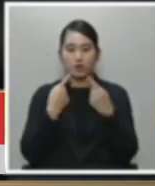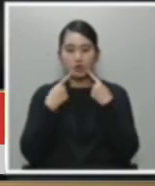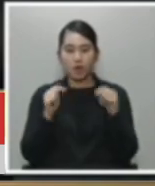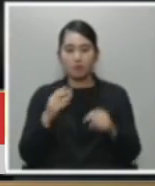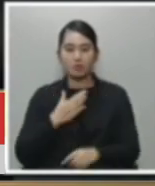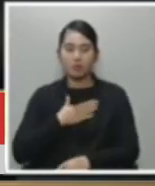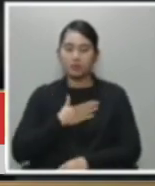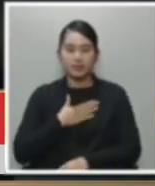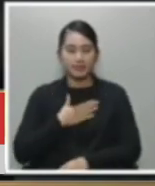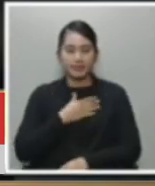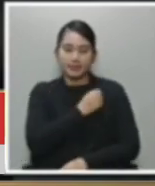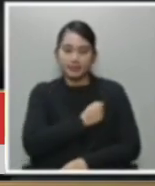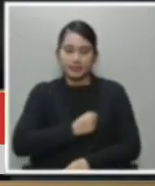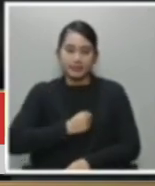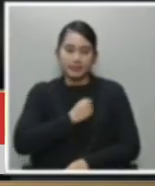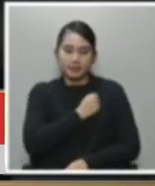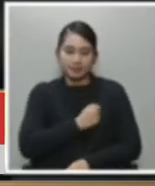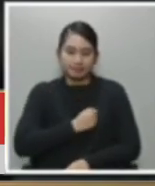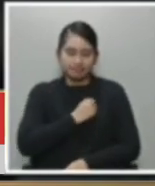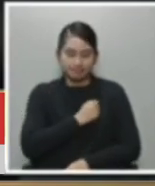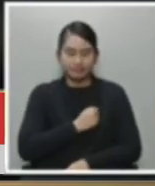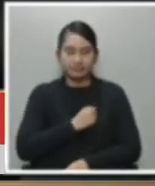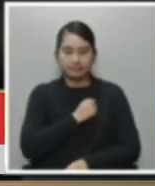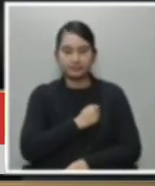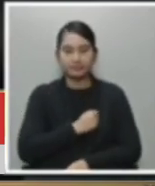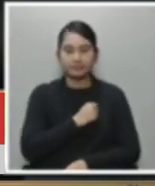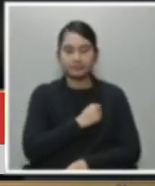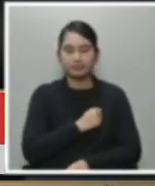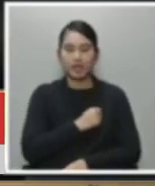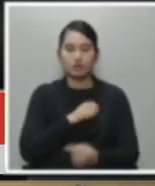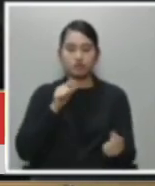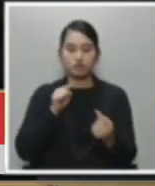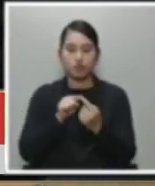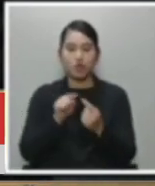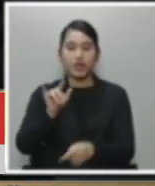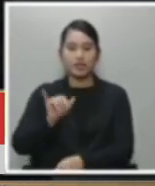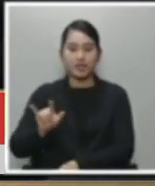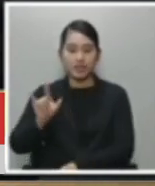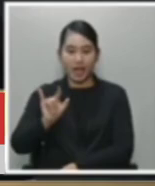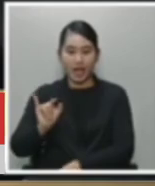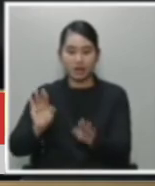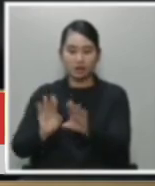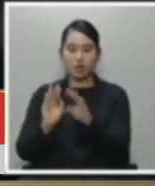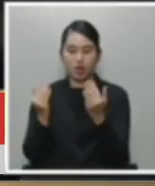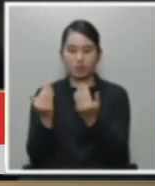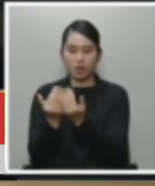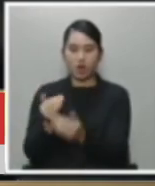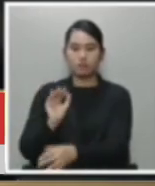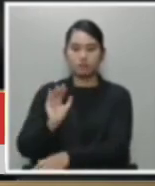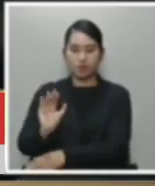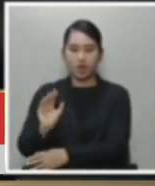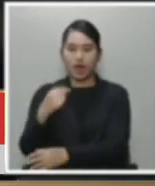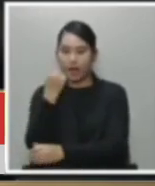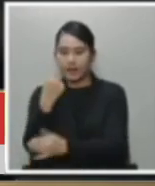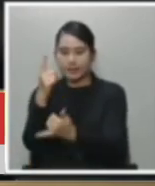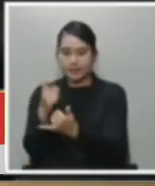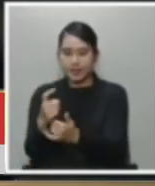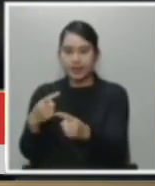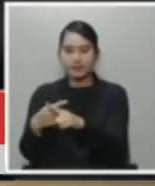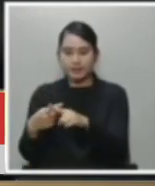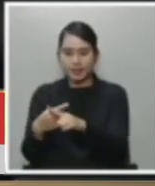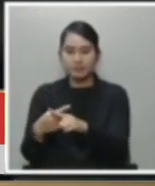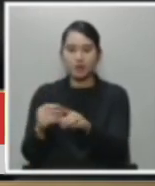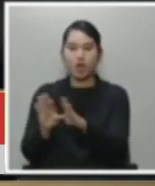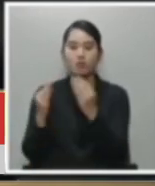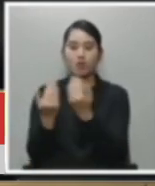ผมขอแสดงความเสียใจนะครับอย่างยิ่งต่อญาติและครอบครัวของผู้เสียชีวิตผู้บาดเจ็บกับและผู้ได้รับ